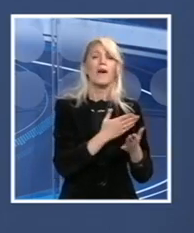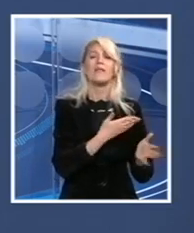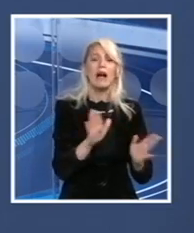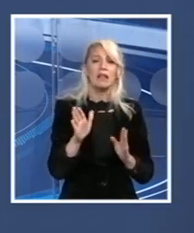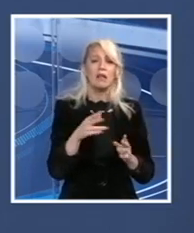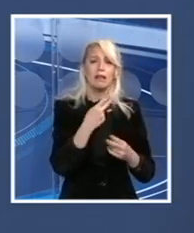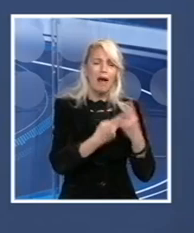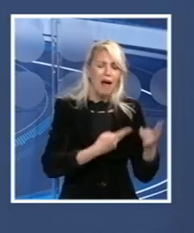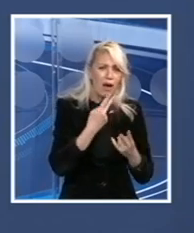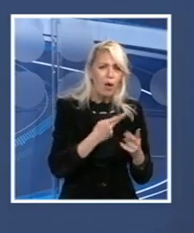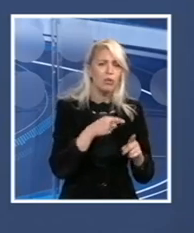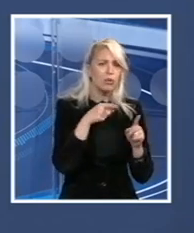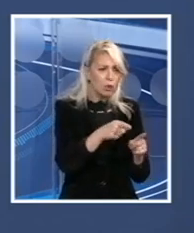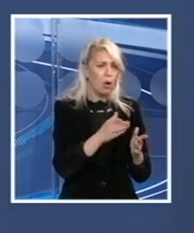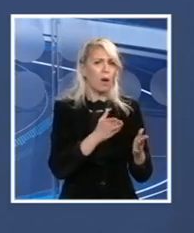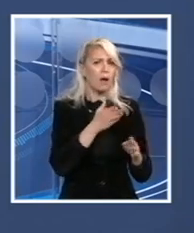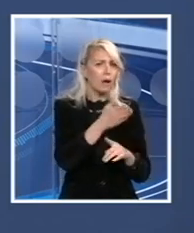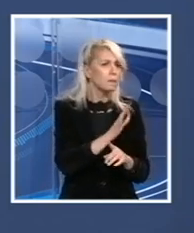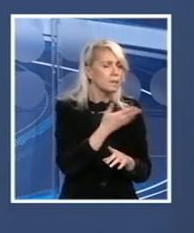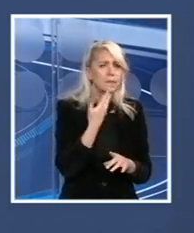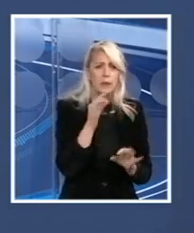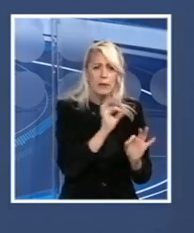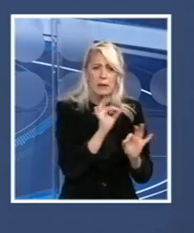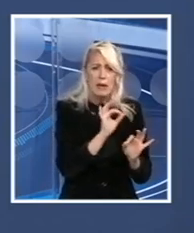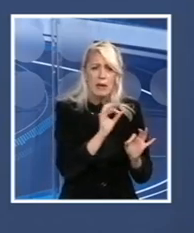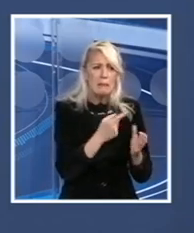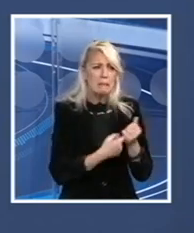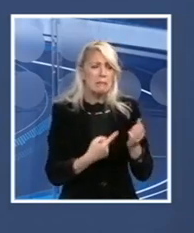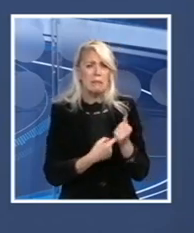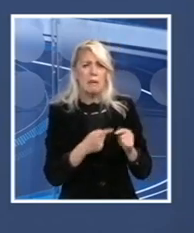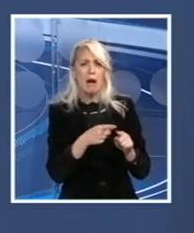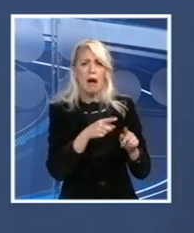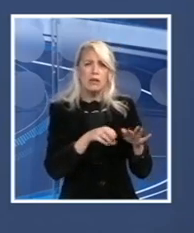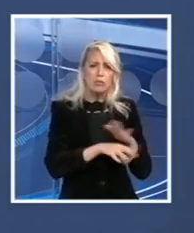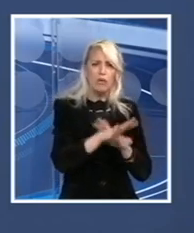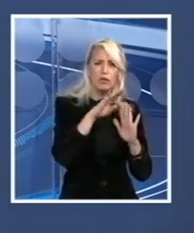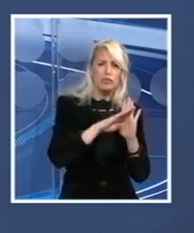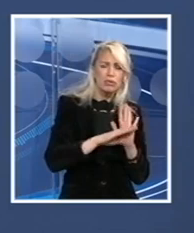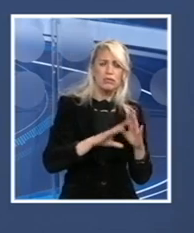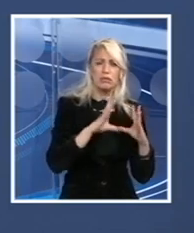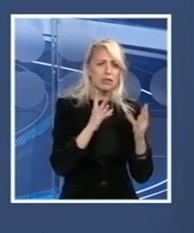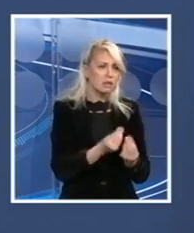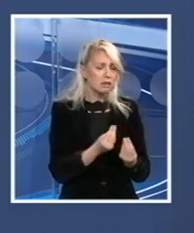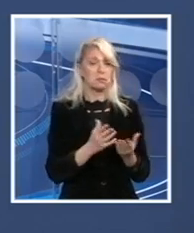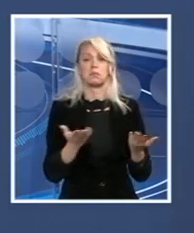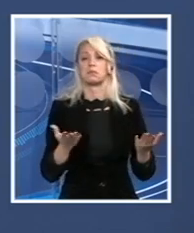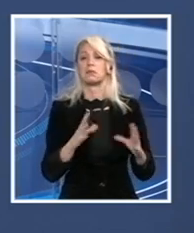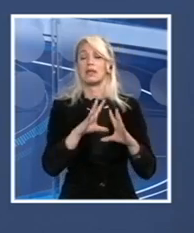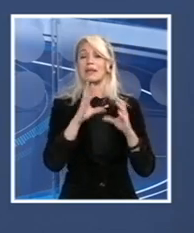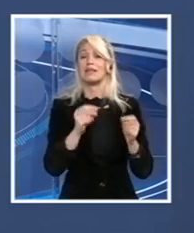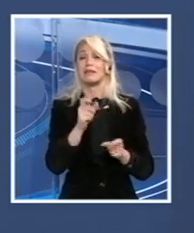je utvrđeno da nije bilo propusta u primeni mera. Sve osobe